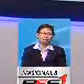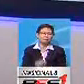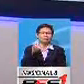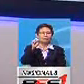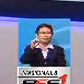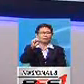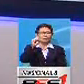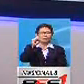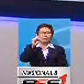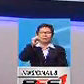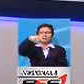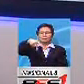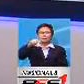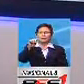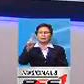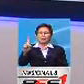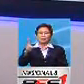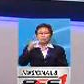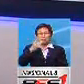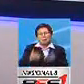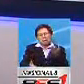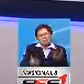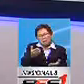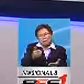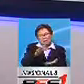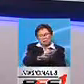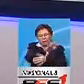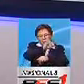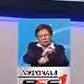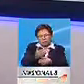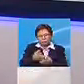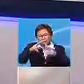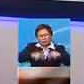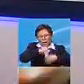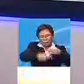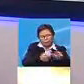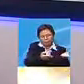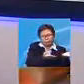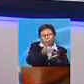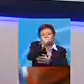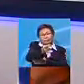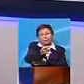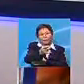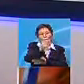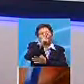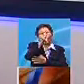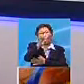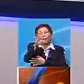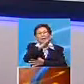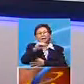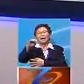suruhanjaya pengangkutan awam darat spad dijangka menyerahkan kertas kerja kajian berhubung isu perkhidmatan teksi Uber dan